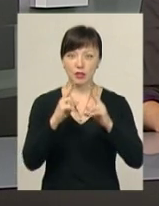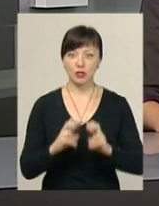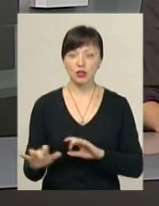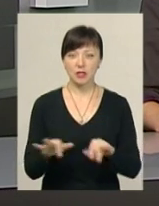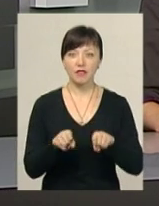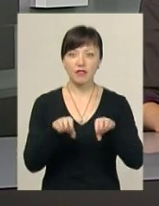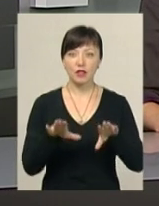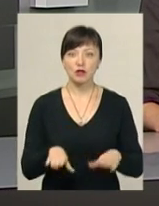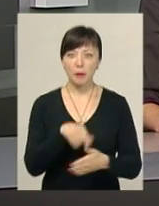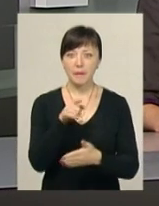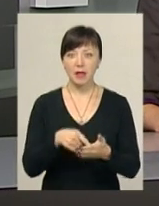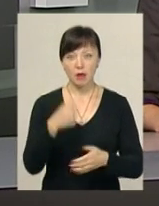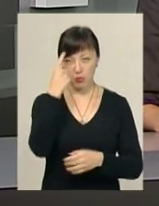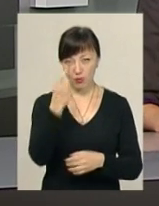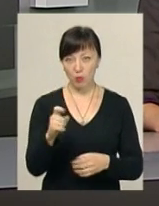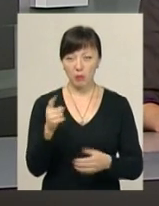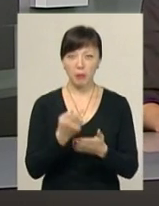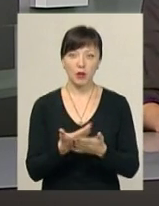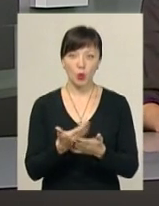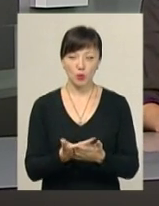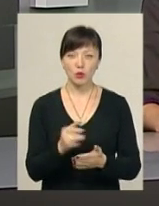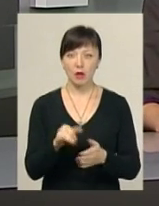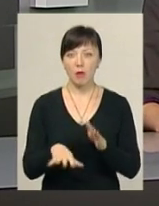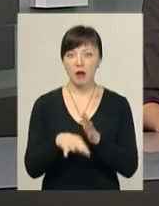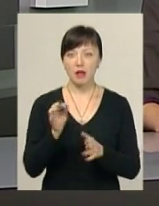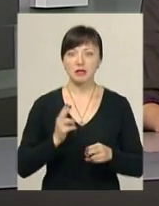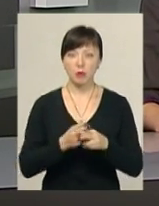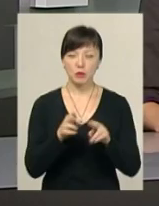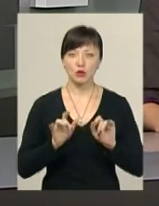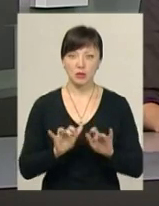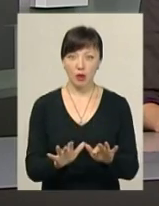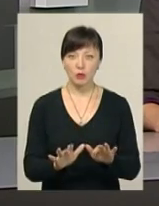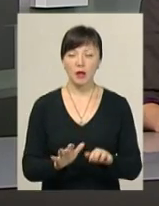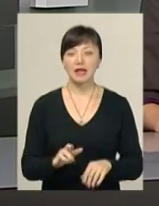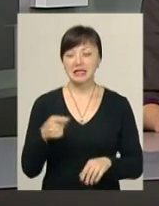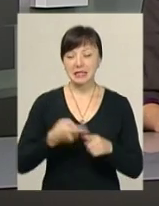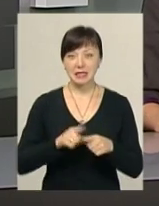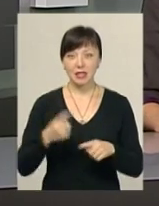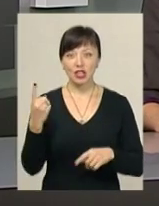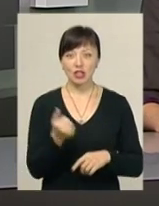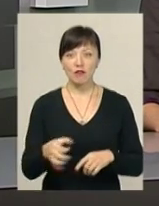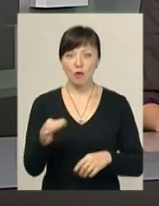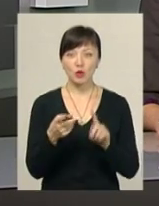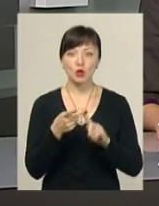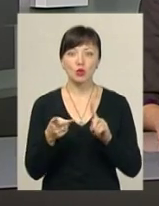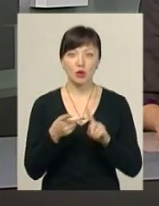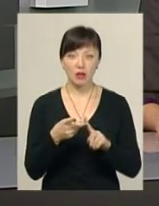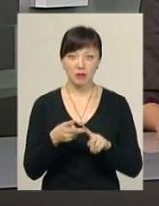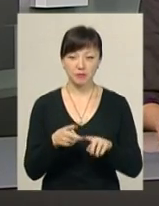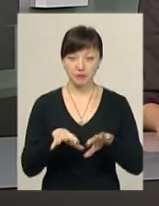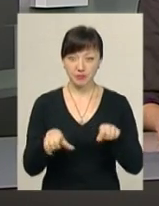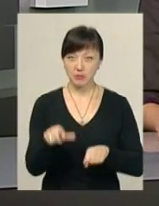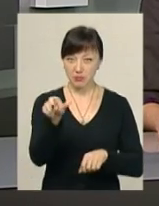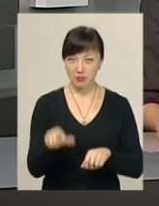вирішується питання щодо повідомлення про підозру та обрання запобіжного заходу. Нагадаю, за цей тиждень в області це вже другий посадовець,